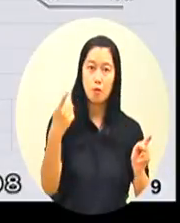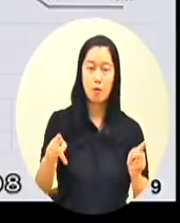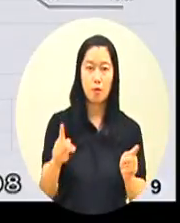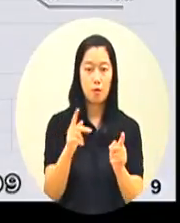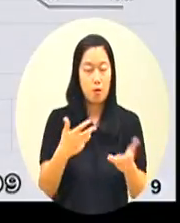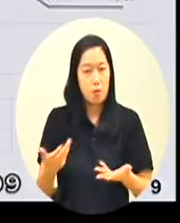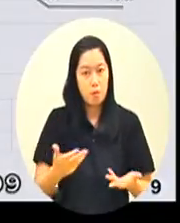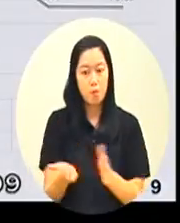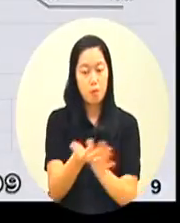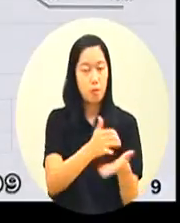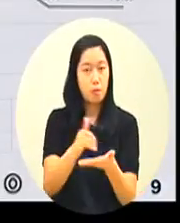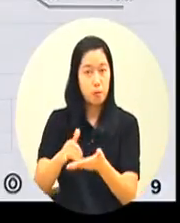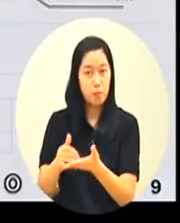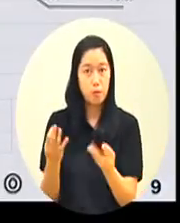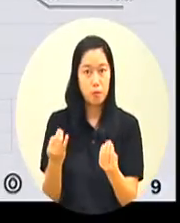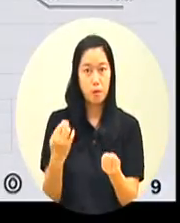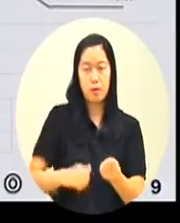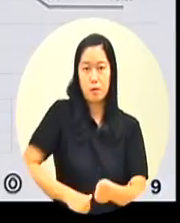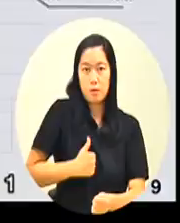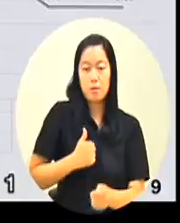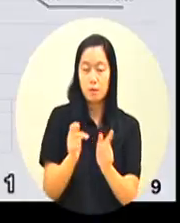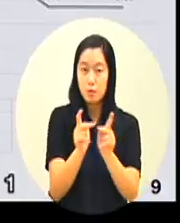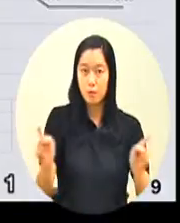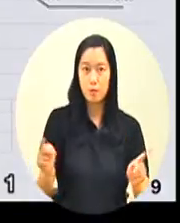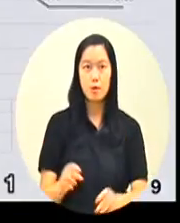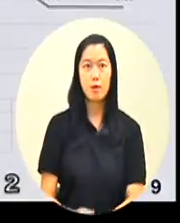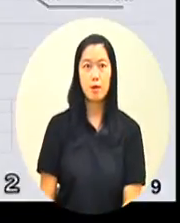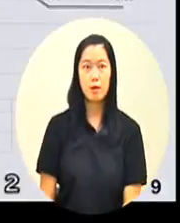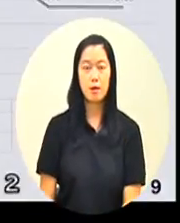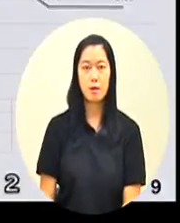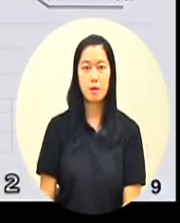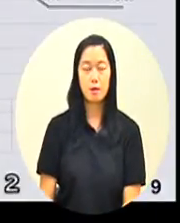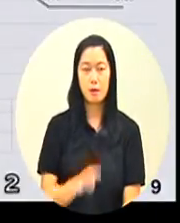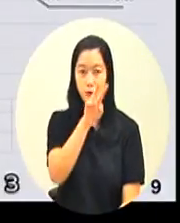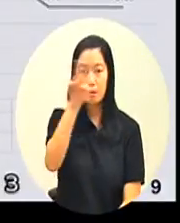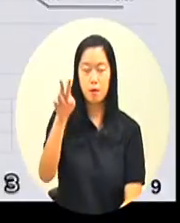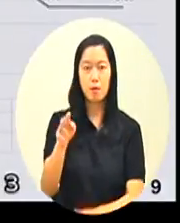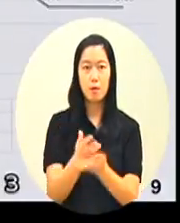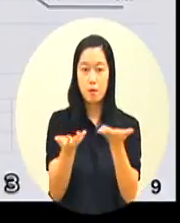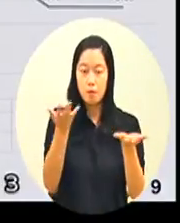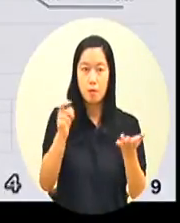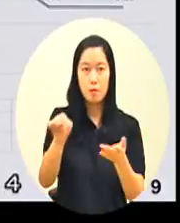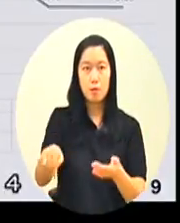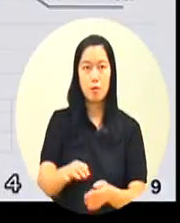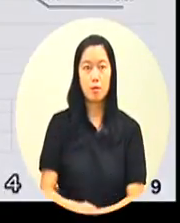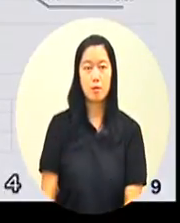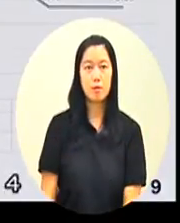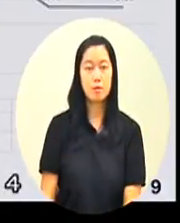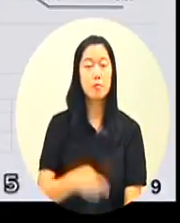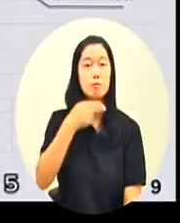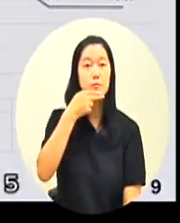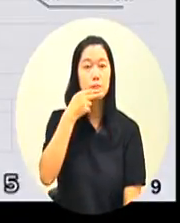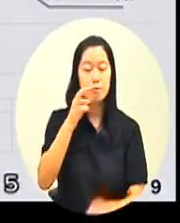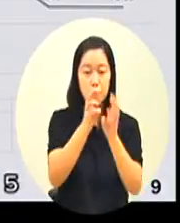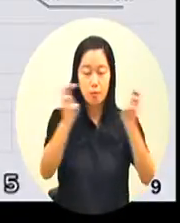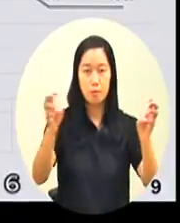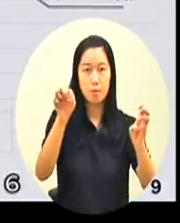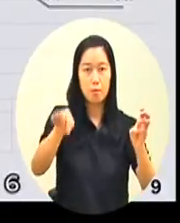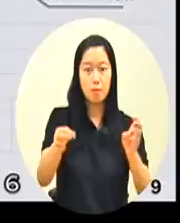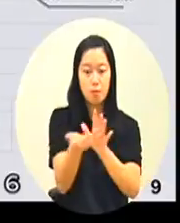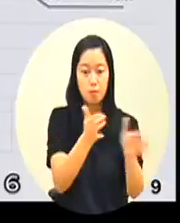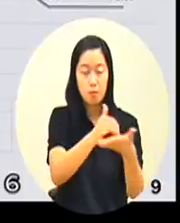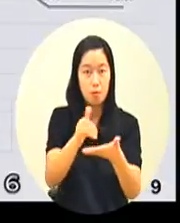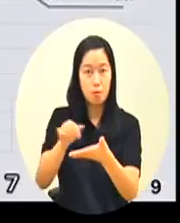预算数跟实际数，各位看那个属于棕色的啊，棕色的这个部分是预算数，